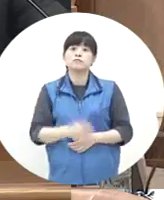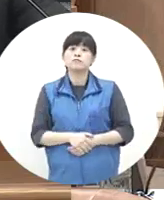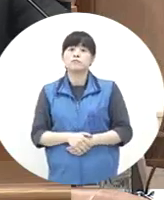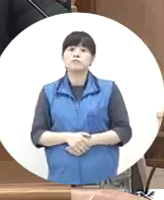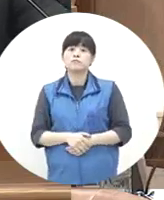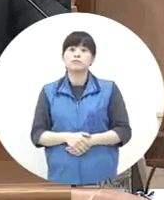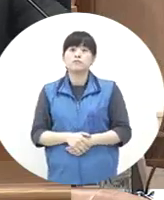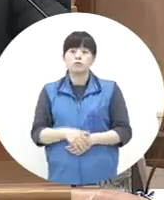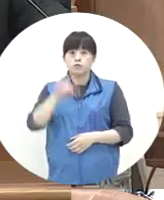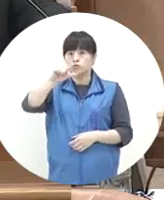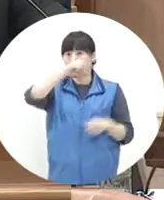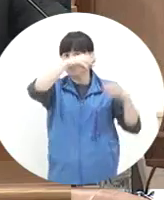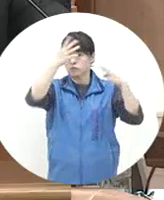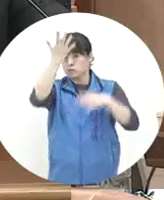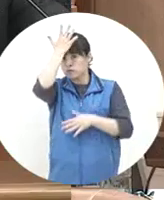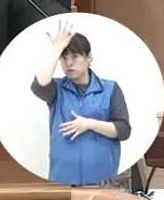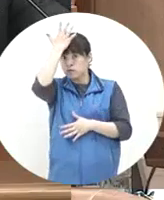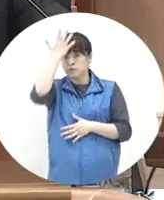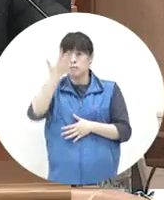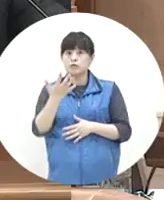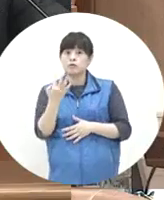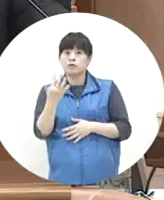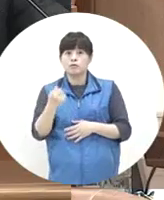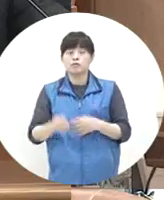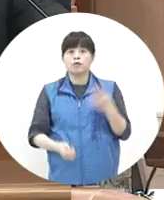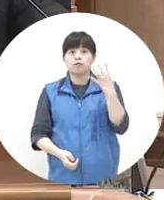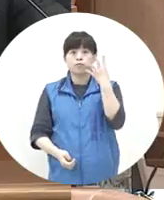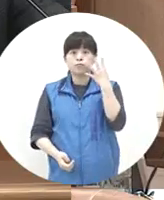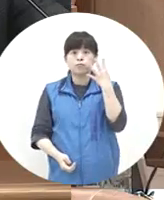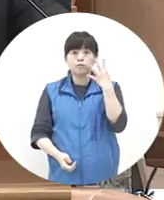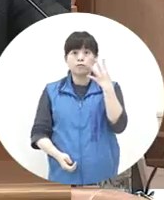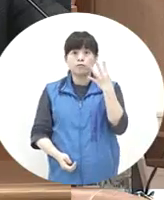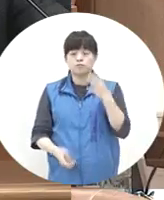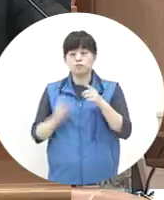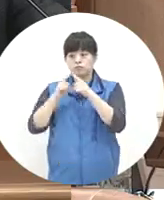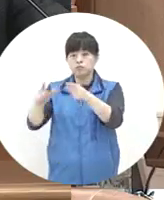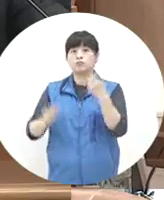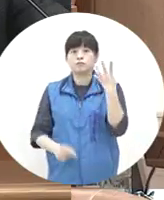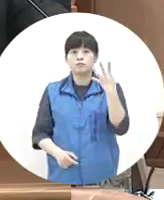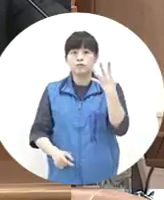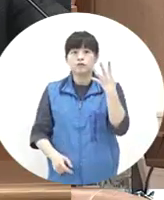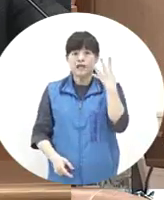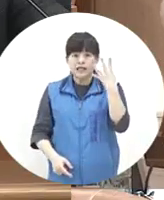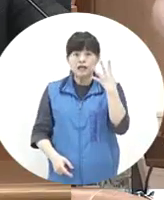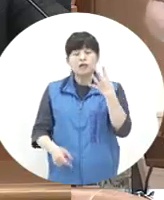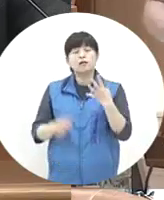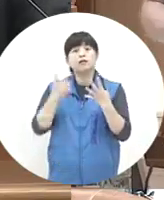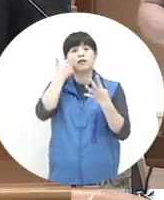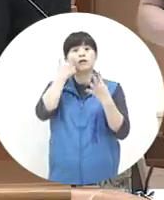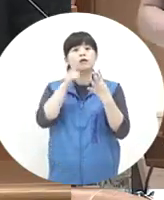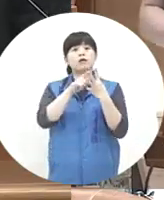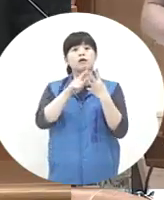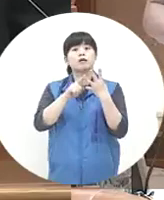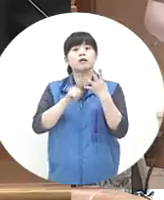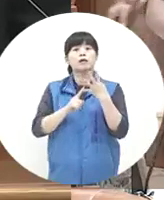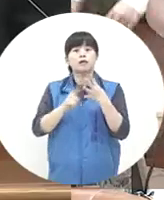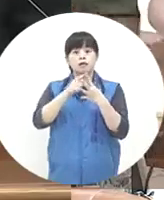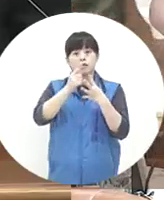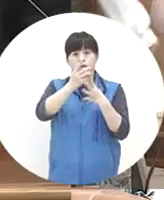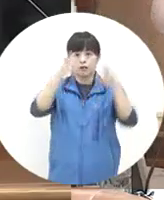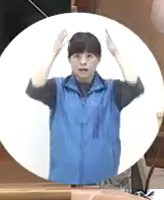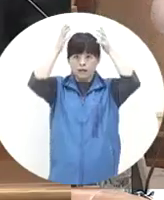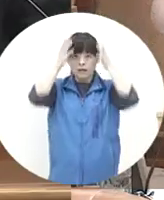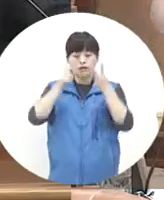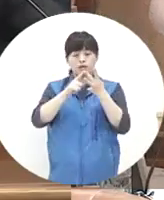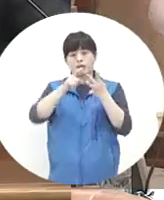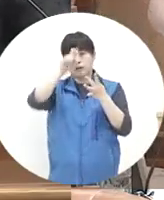等国 四家 五星级饭店有几 间啊？ 啊， 四间啊， 四间哦，对，四间。 啊，那个凯撒啊，希尔